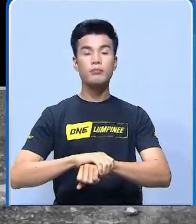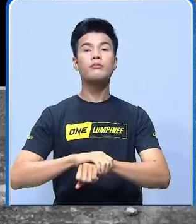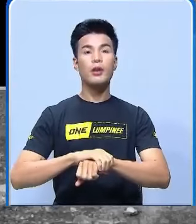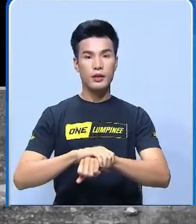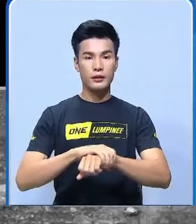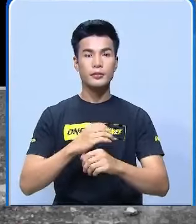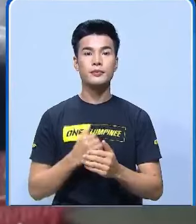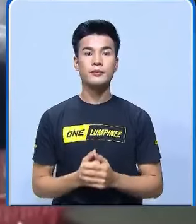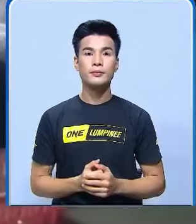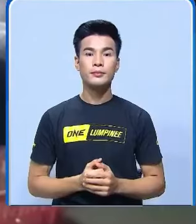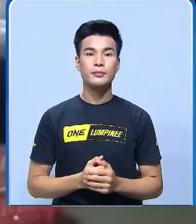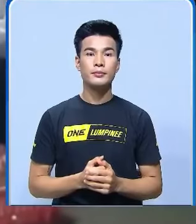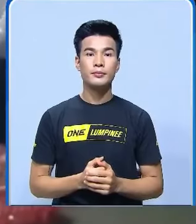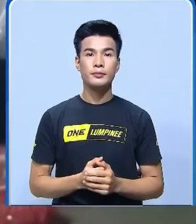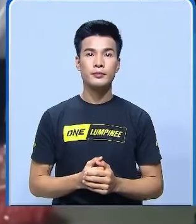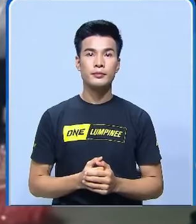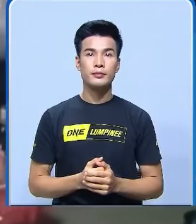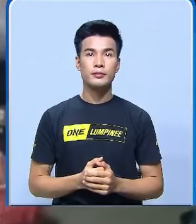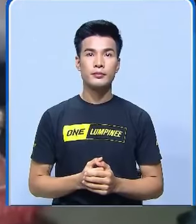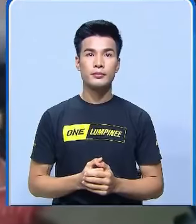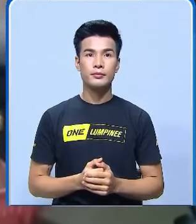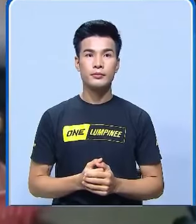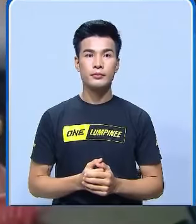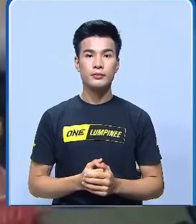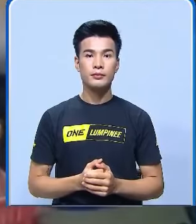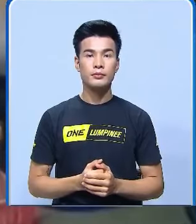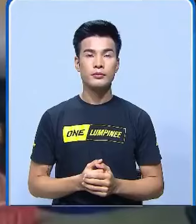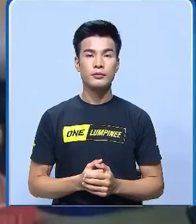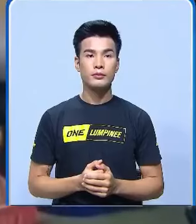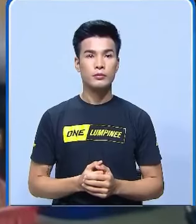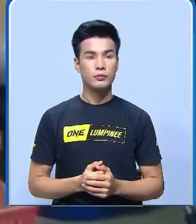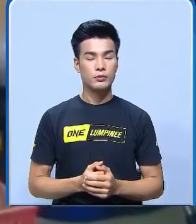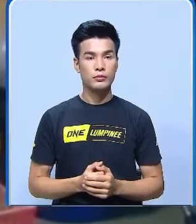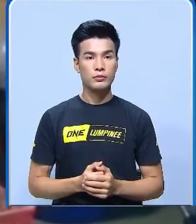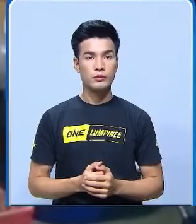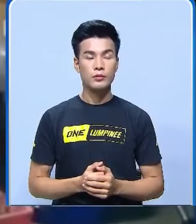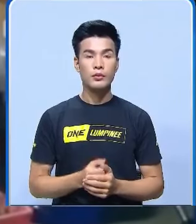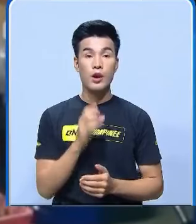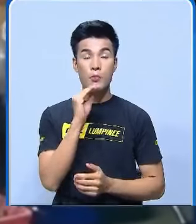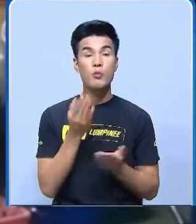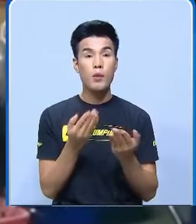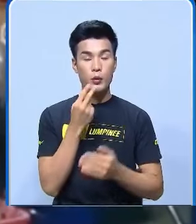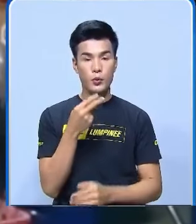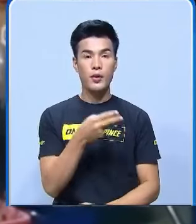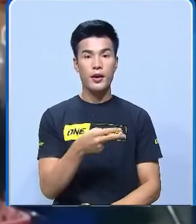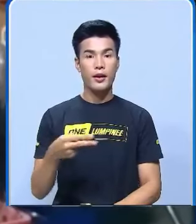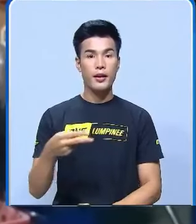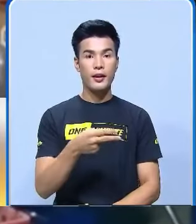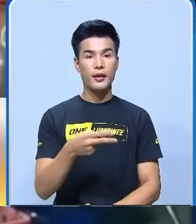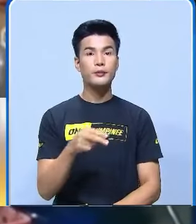เขาทำงานให้เราในโซเชียลเขาทำงานให้เราตอนนั้นเขาอายุเท่า